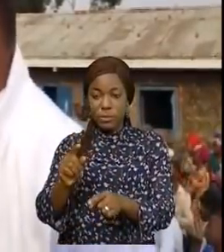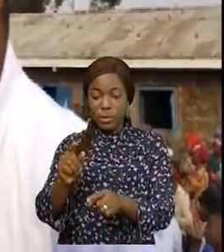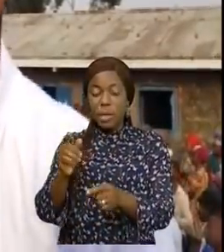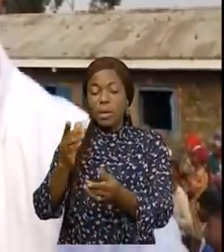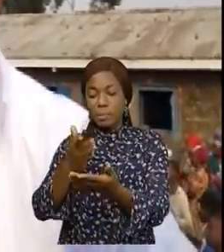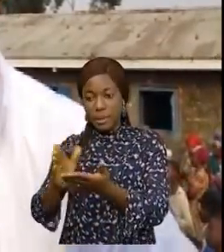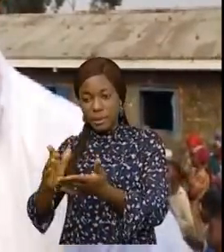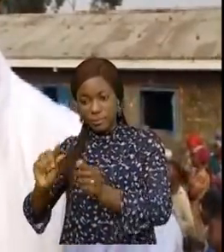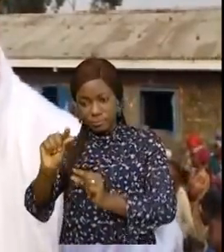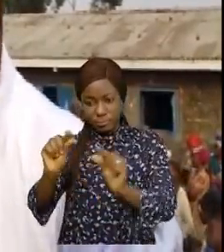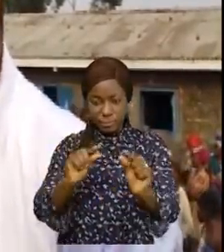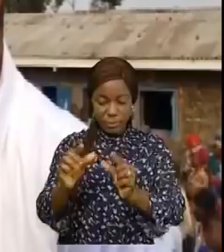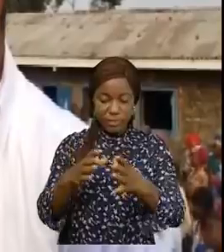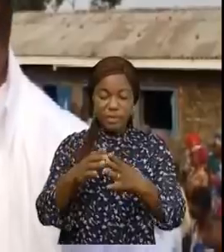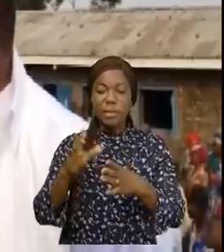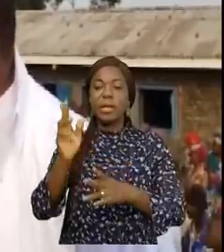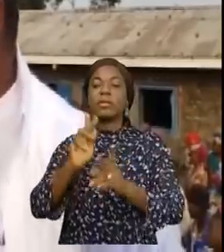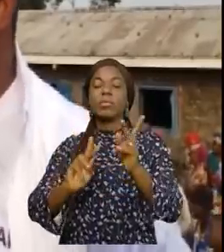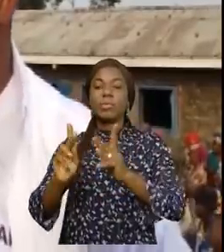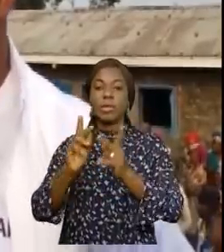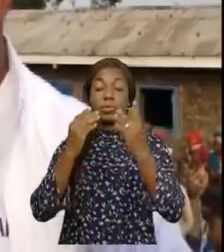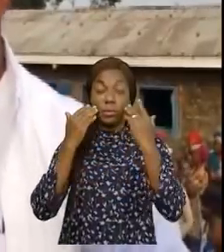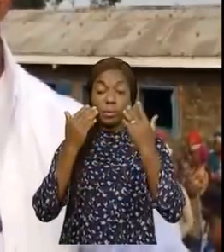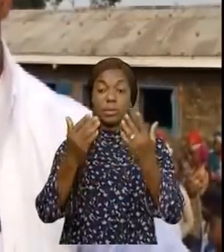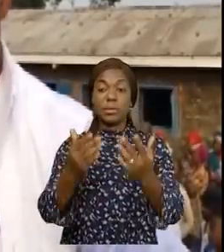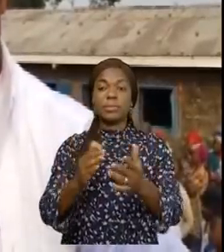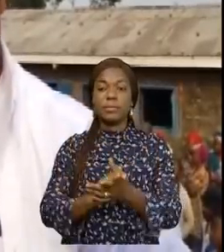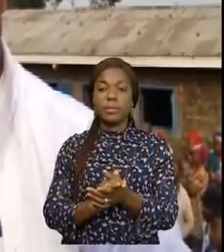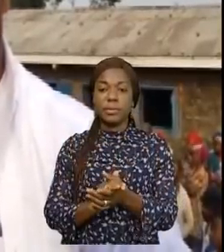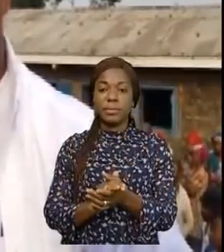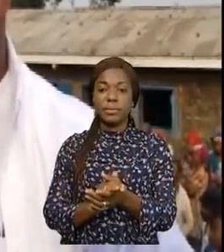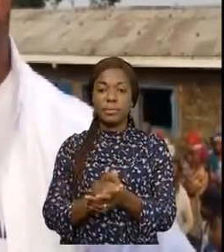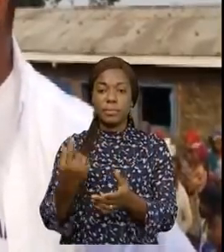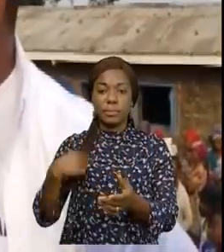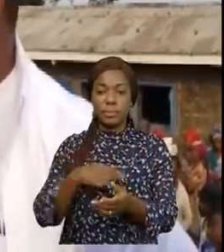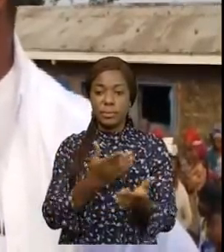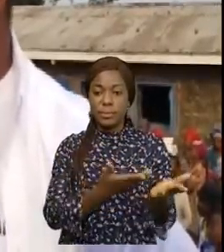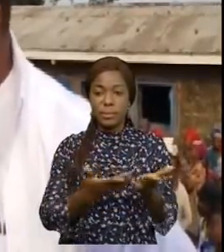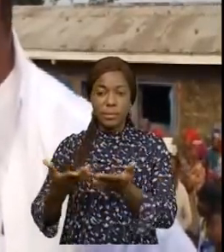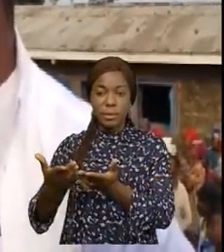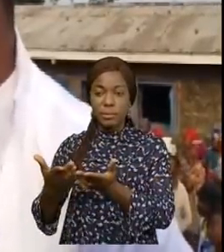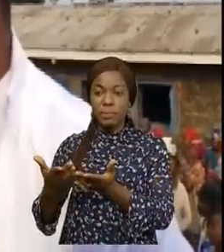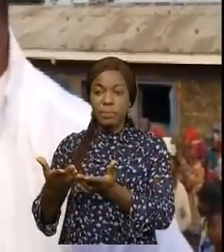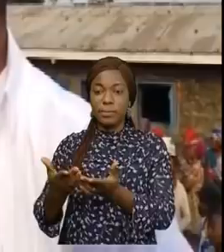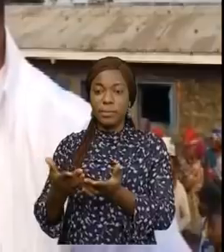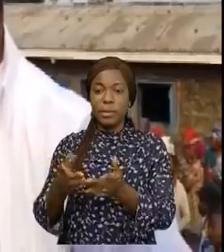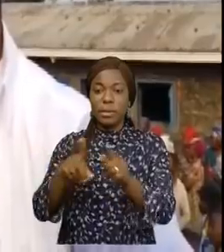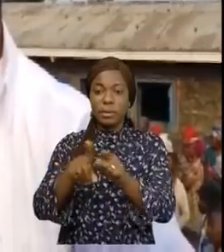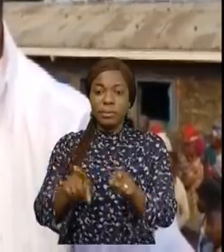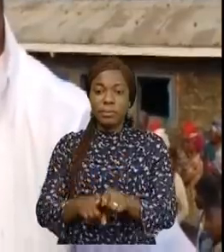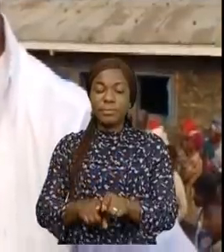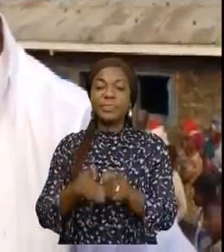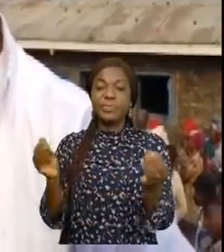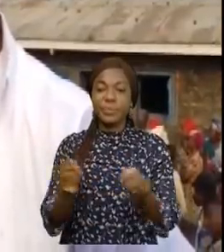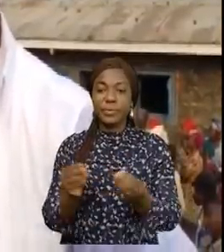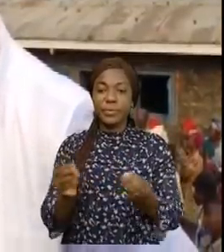qu'il est parfois éclairé. Et à ce moment-là, j'ai quand même apporté des vivres et des non-vivres. Donc vous